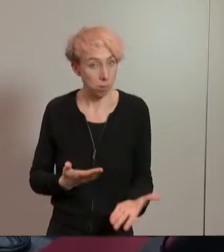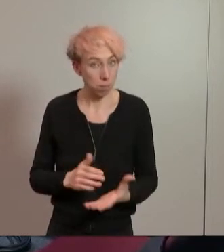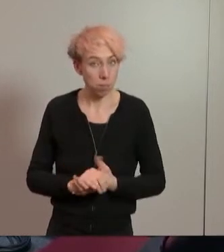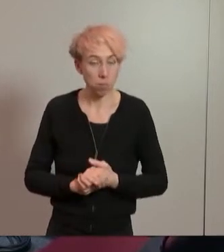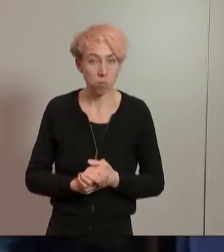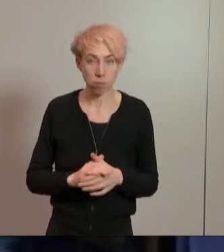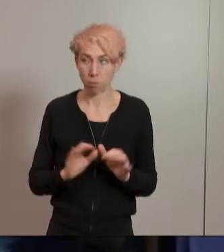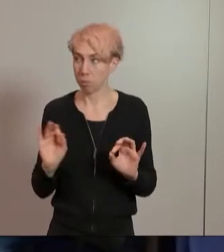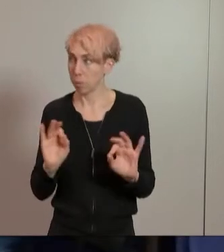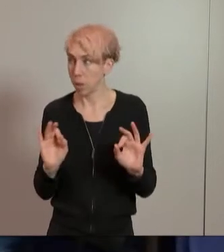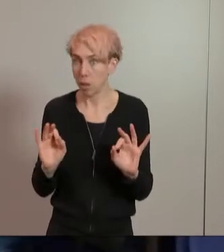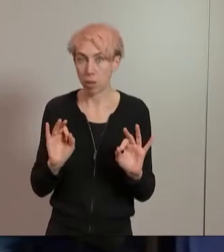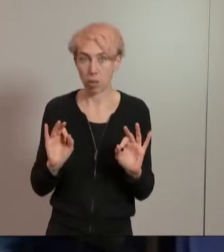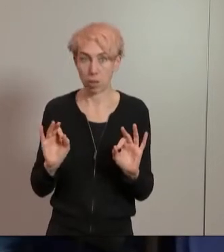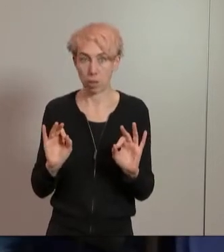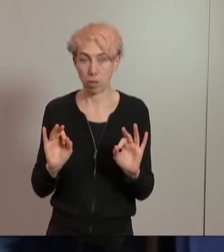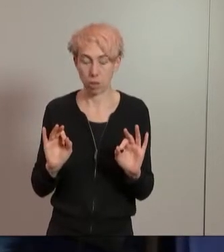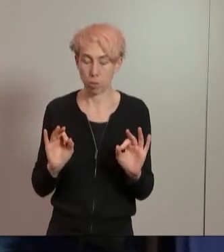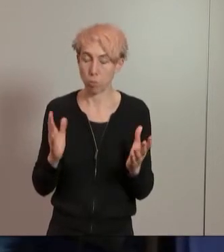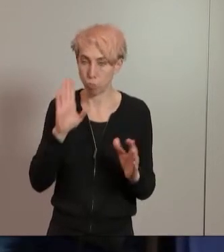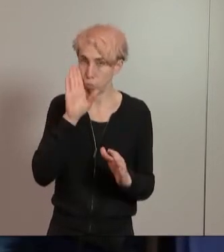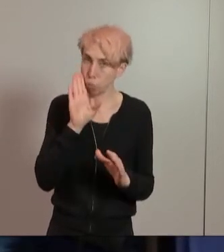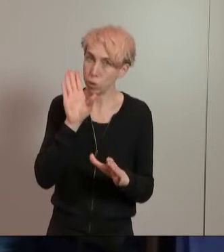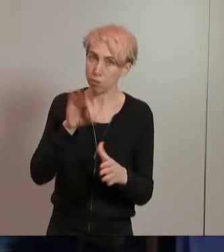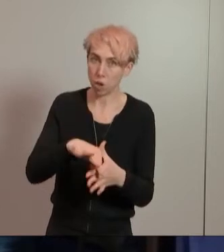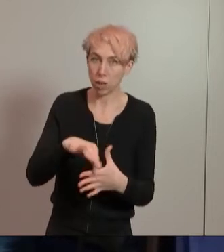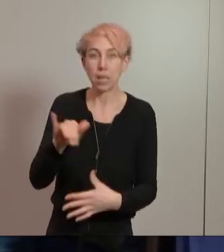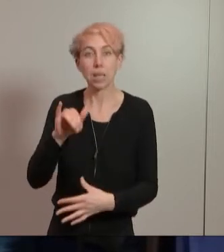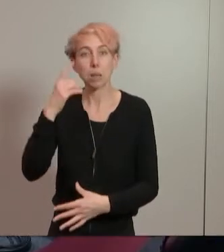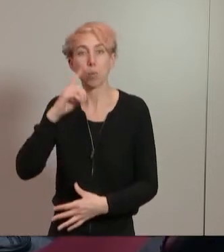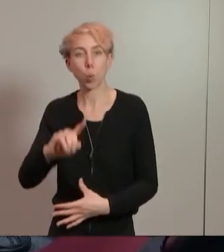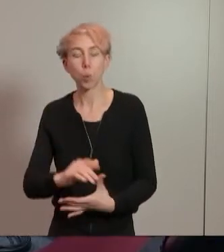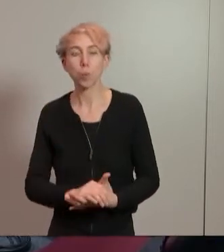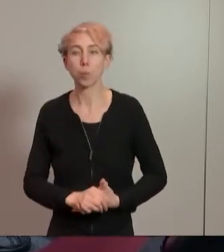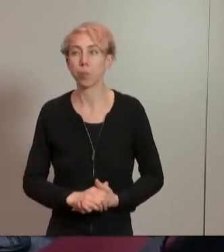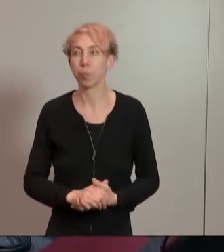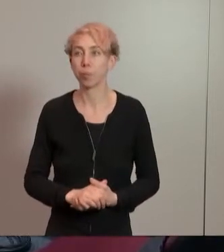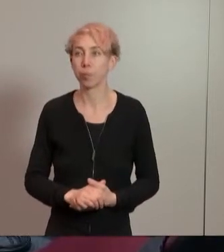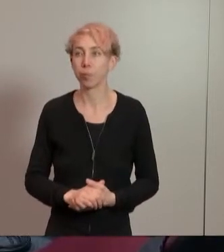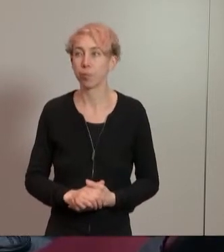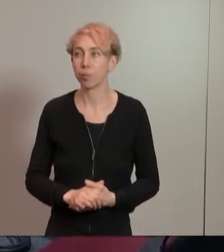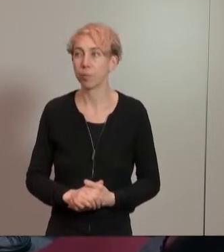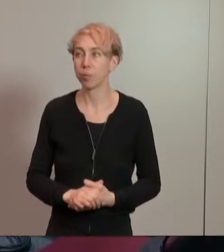Non, je vous propose, je vous la soumets donc au vote. Qui est pour ?